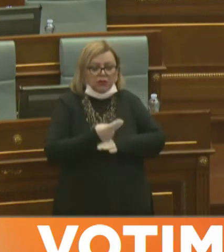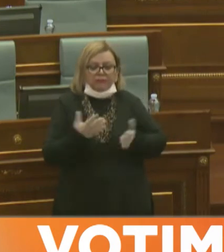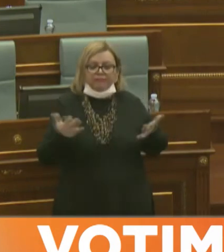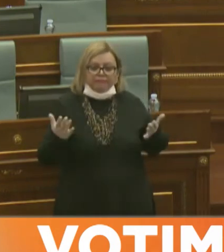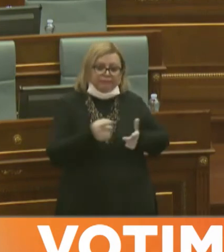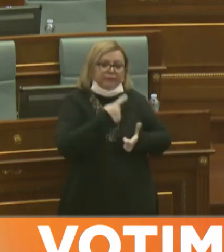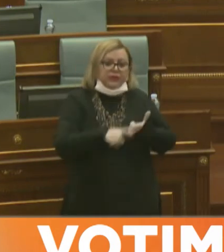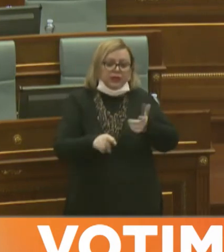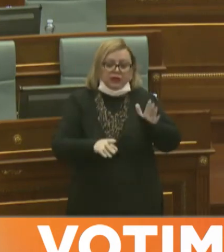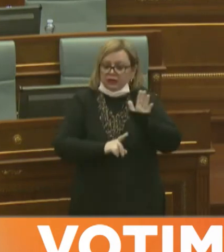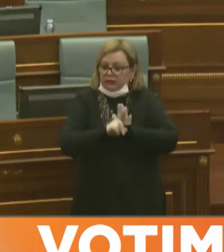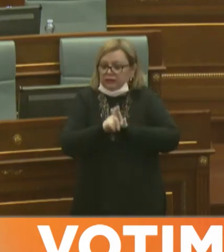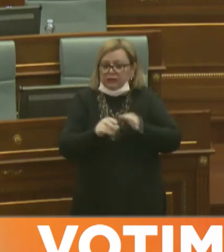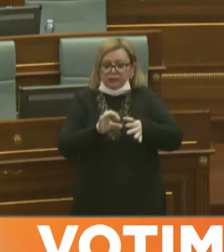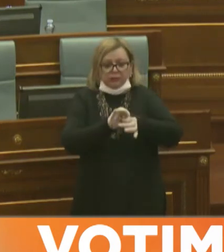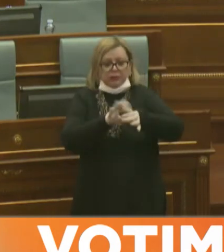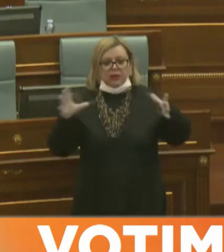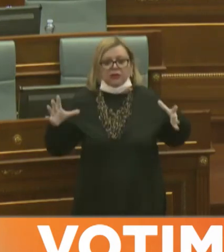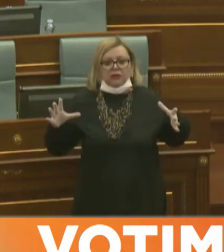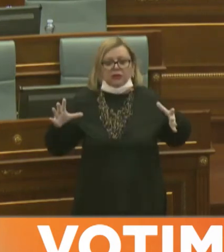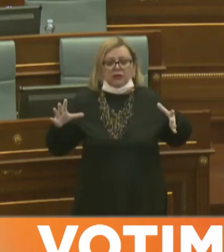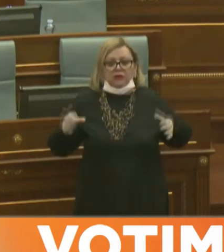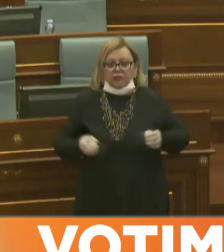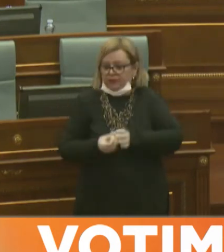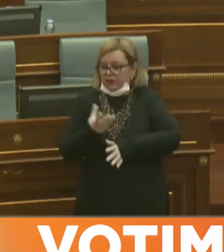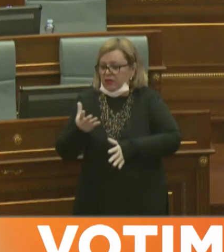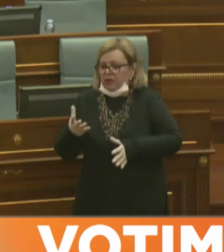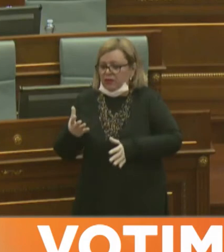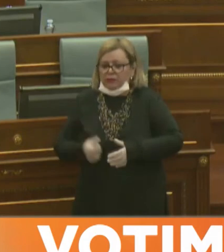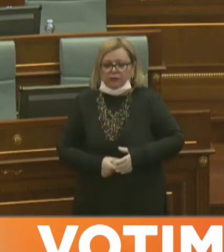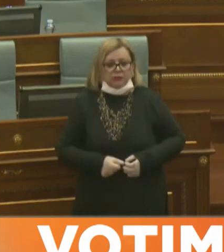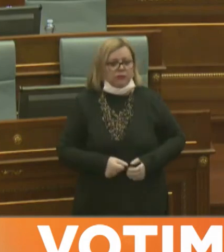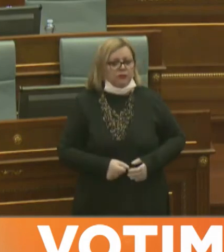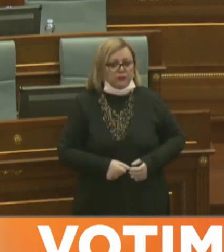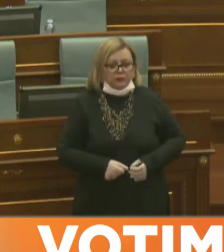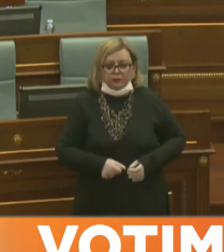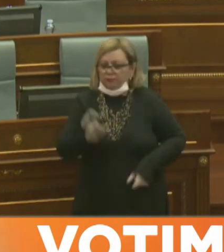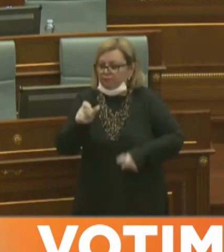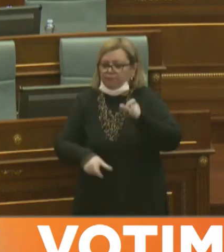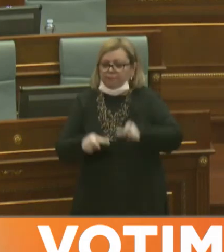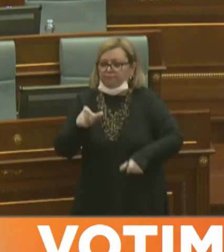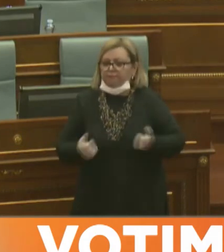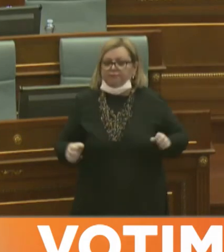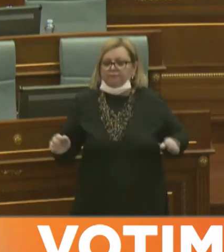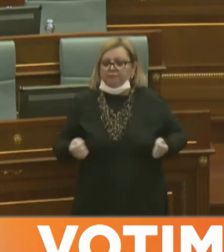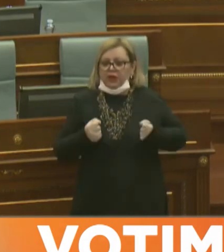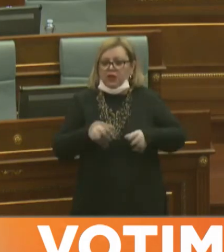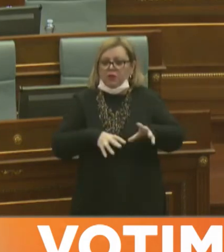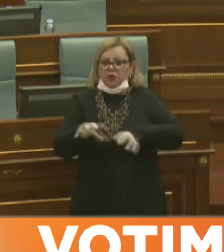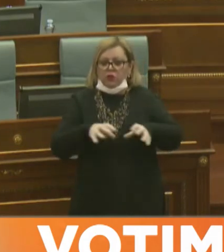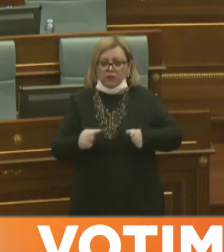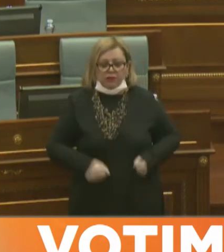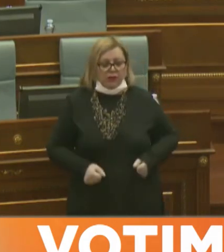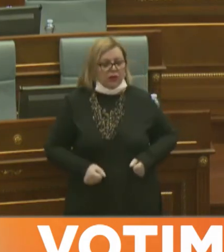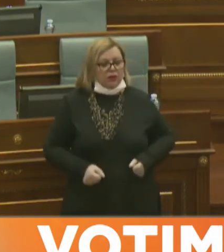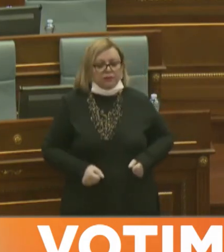i shkëputjes së zinxhirit ofertues dhe prodhues, si dhe kufizimit të lëvizjes së njerëzve dhe të punëtorëve.